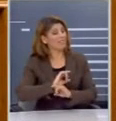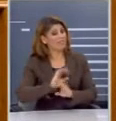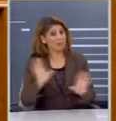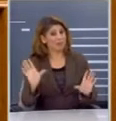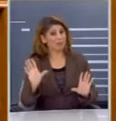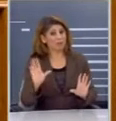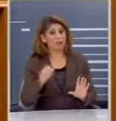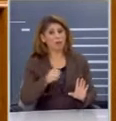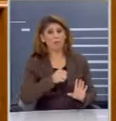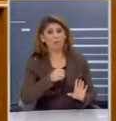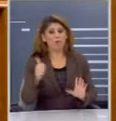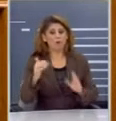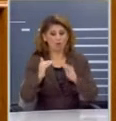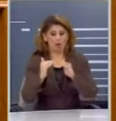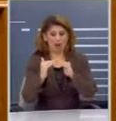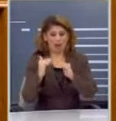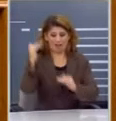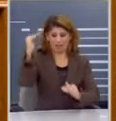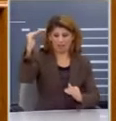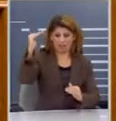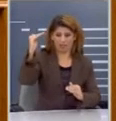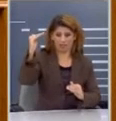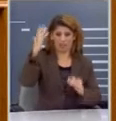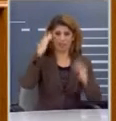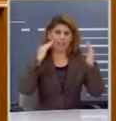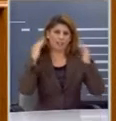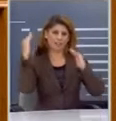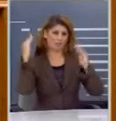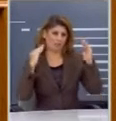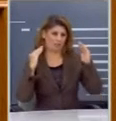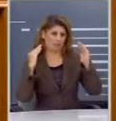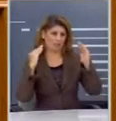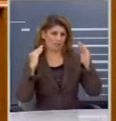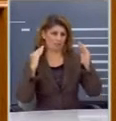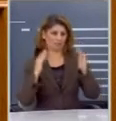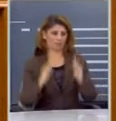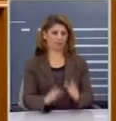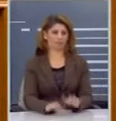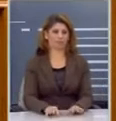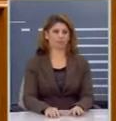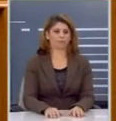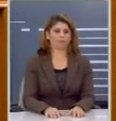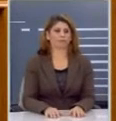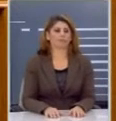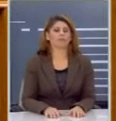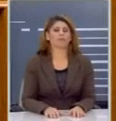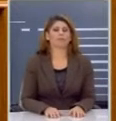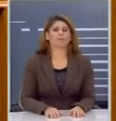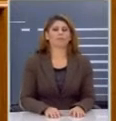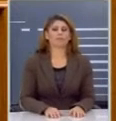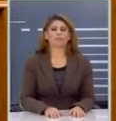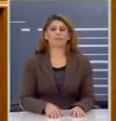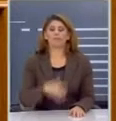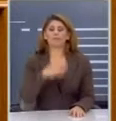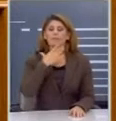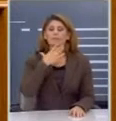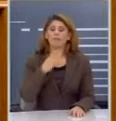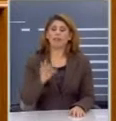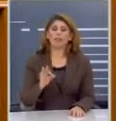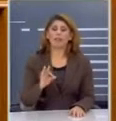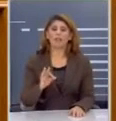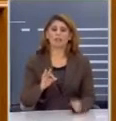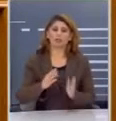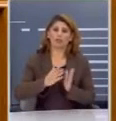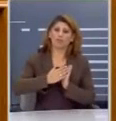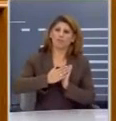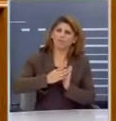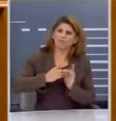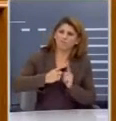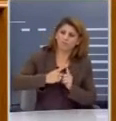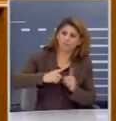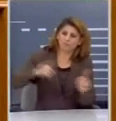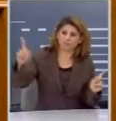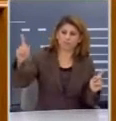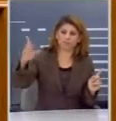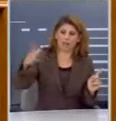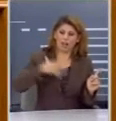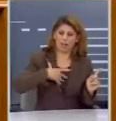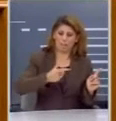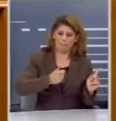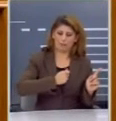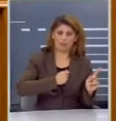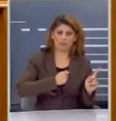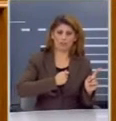εκτός από ανισότητες και ανασφάλεια. Γι' αυτό και διευρύνεται παντού το χάσμα εμπιστοσύνης προς